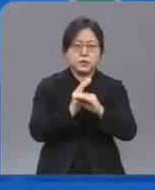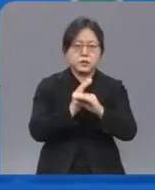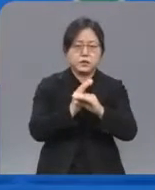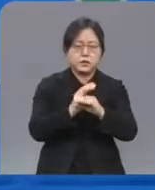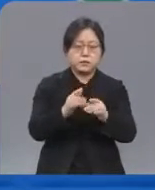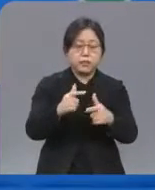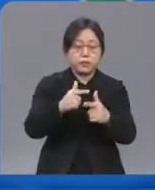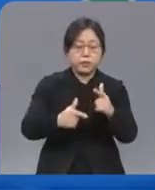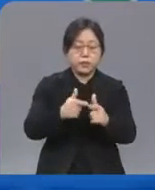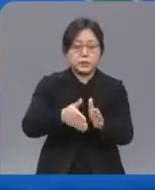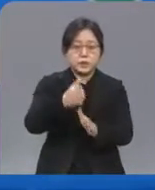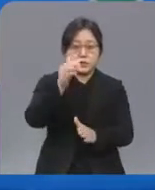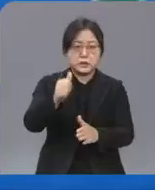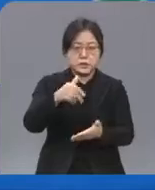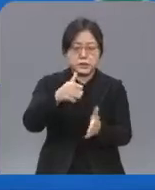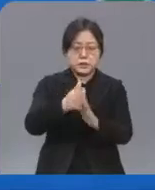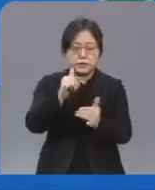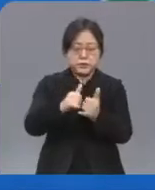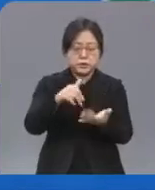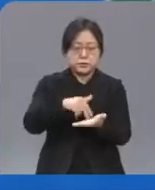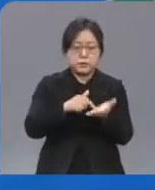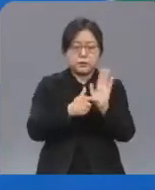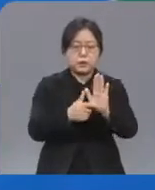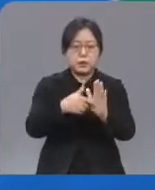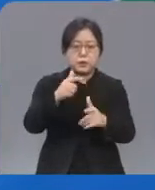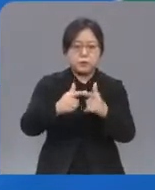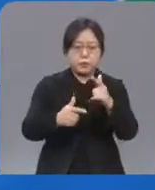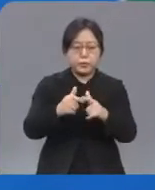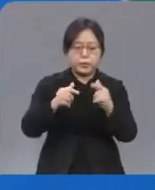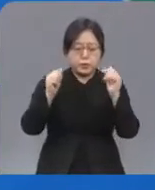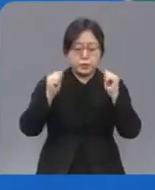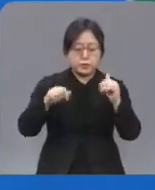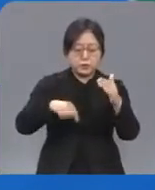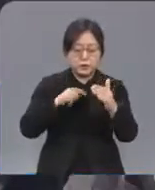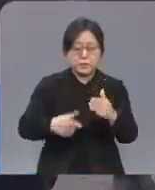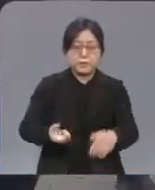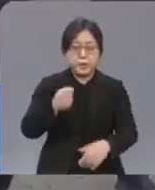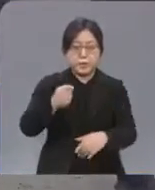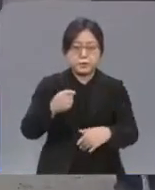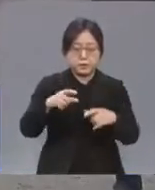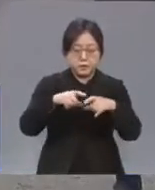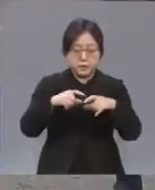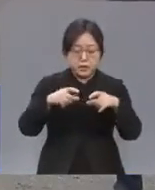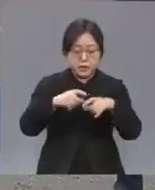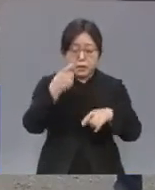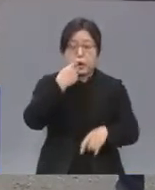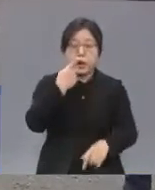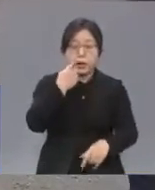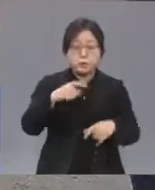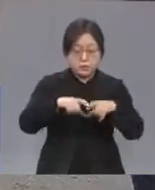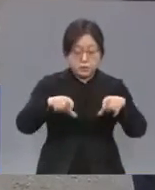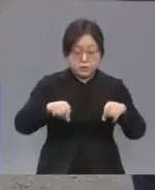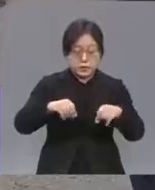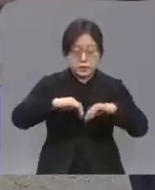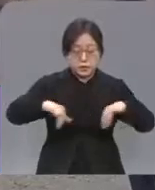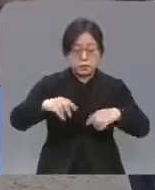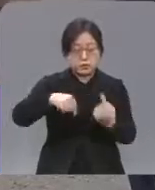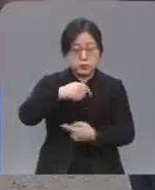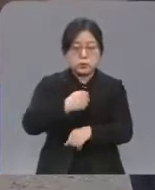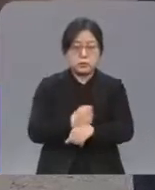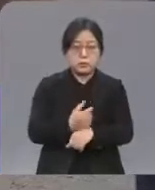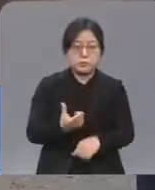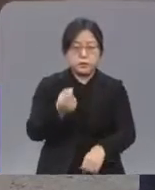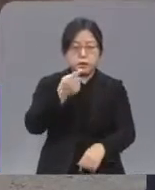김종식 목포시장은 대시민 담화문을 통해 목포실내체육관에 신속 항원검사를 위한 별도의 검사시설을 운영하고